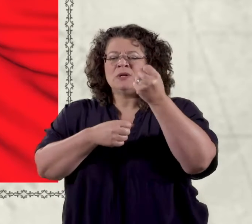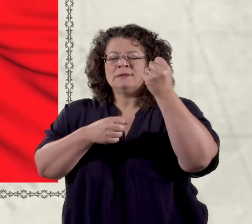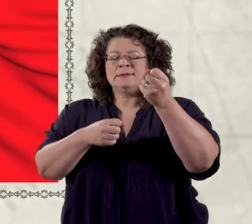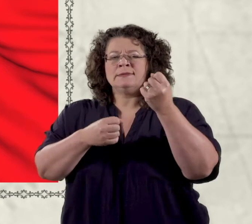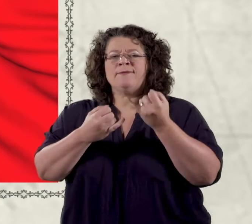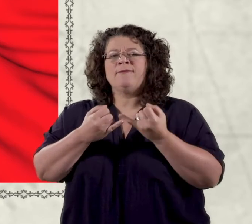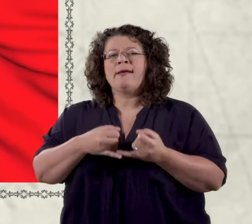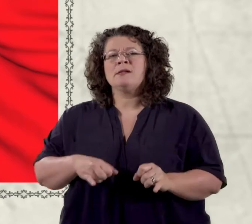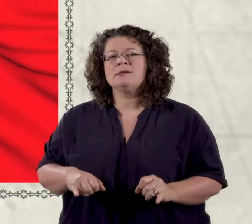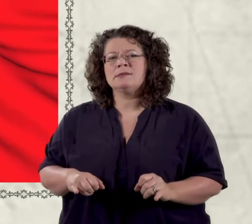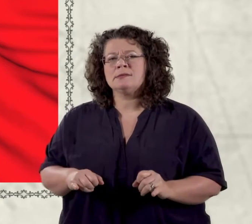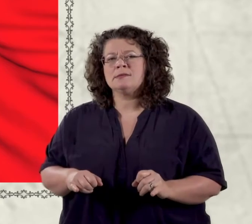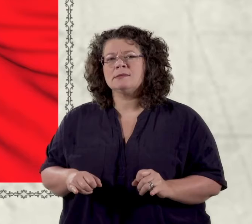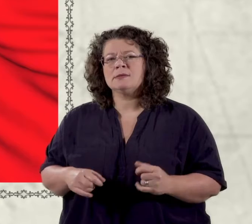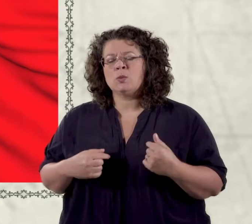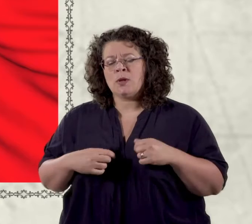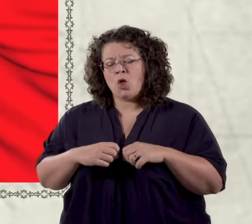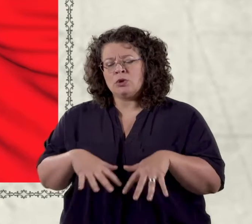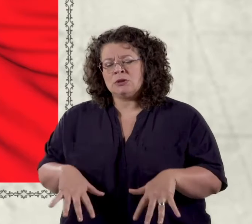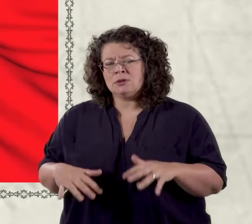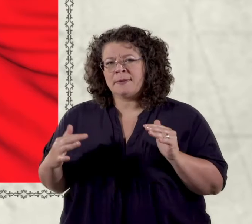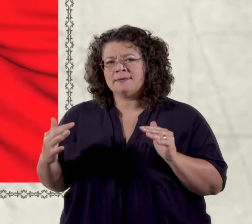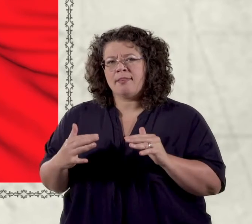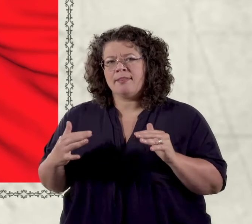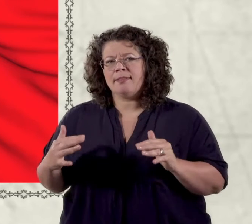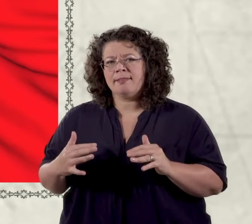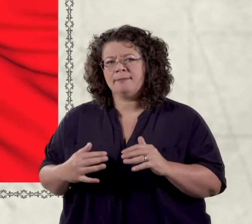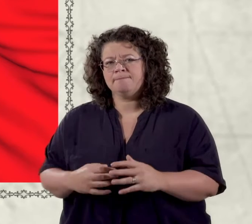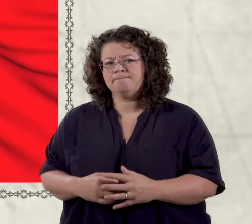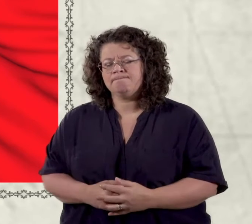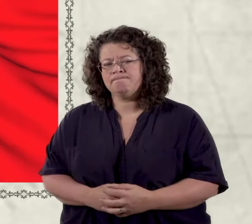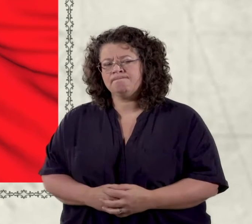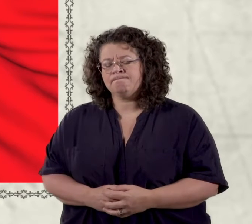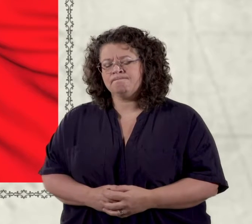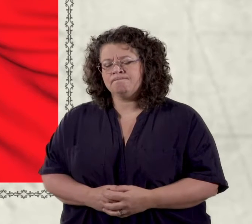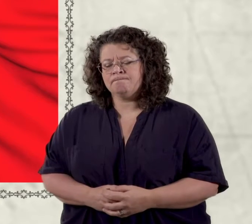Chwalodd y brotest. O'n I wedi colli y frwydr.